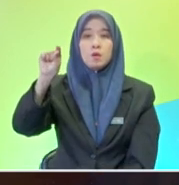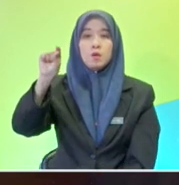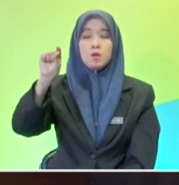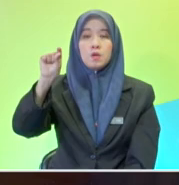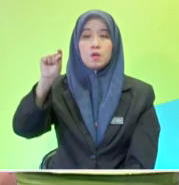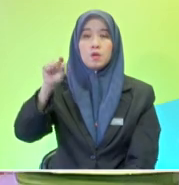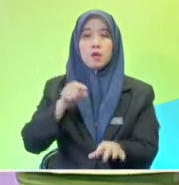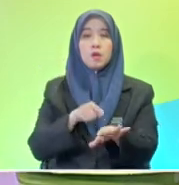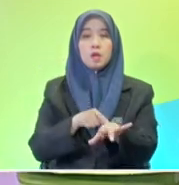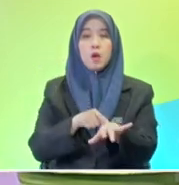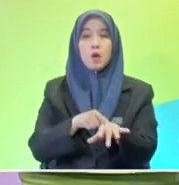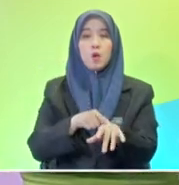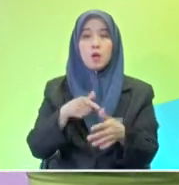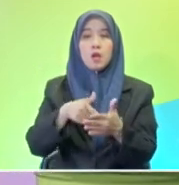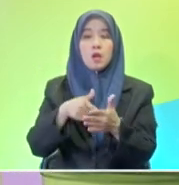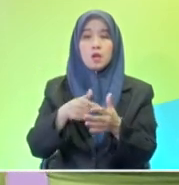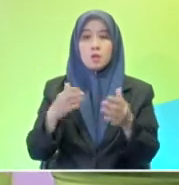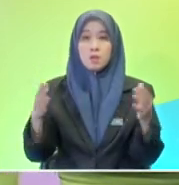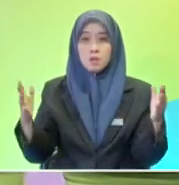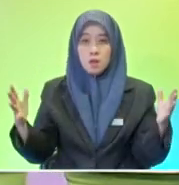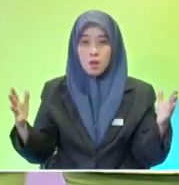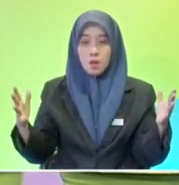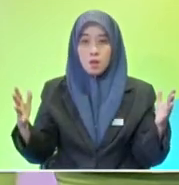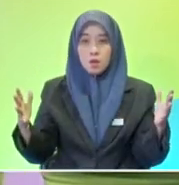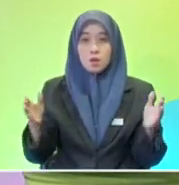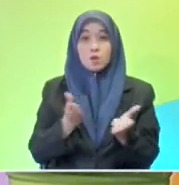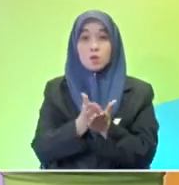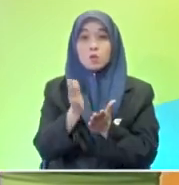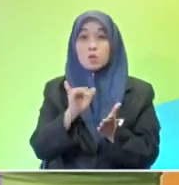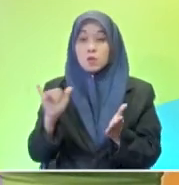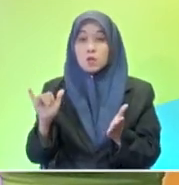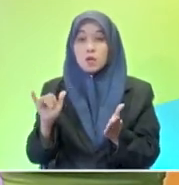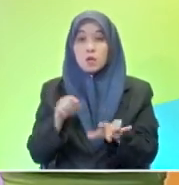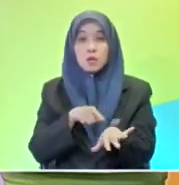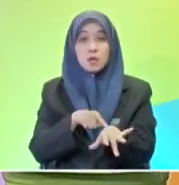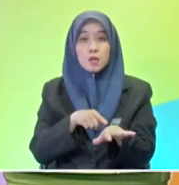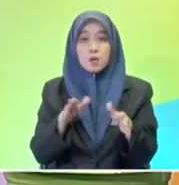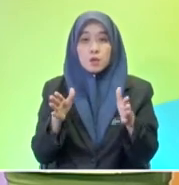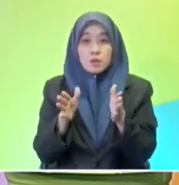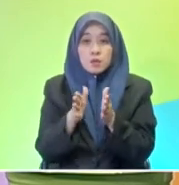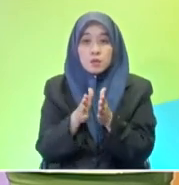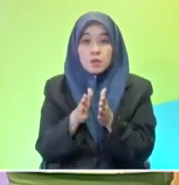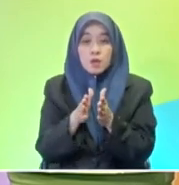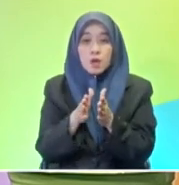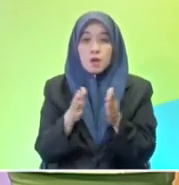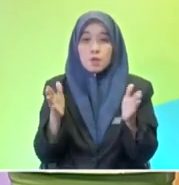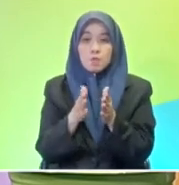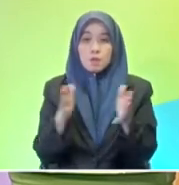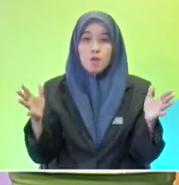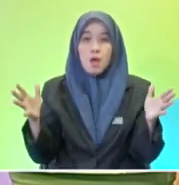lebih besar saiz besar lebih besar dan seterusnya yang kecil pula besar lawannya kecil